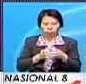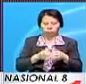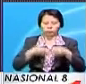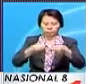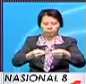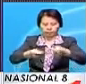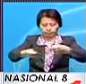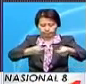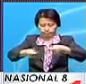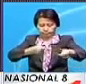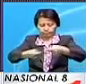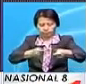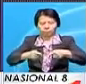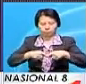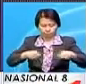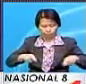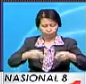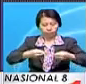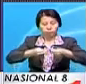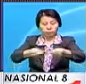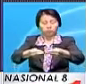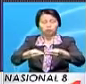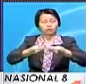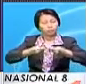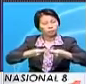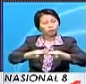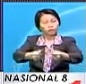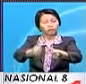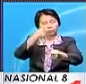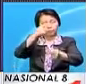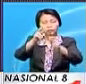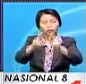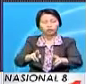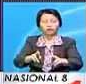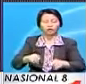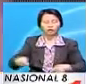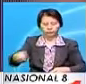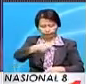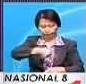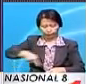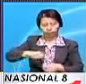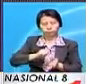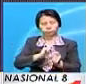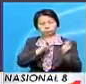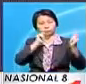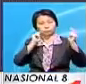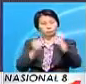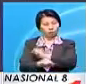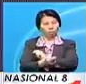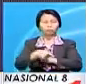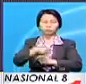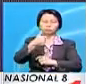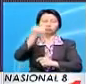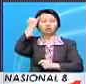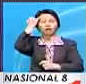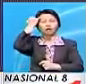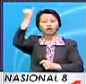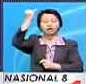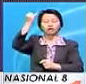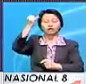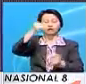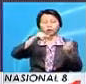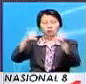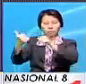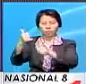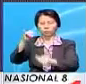pentadbiran yang licin kepada rakyat, dan ini merupakan satu transformasi yang dicetuskan adanya